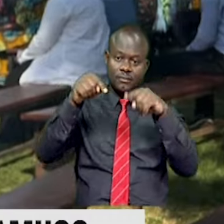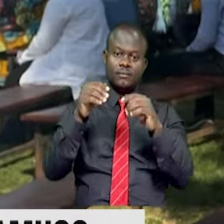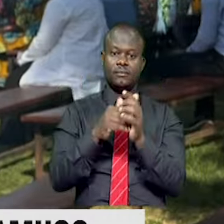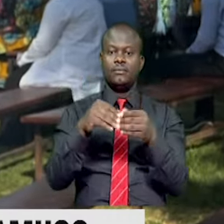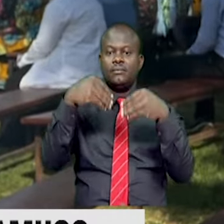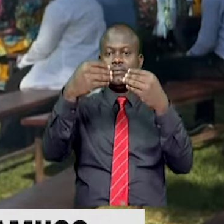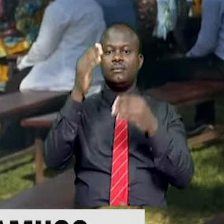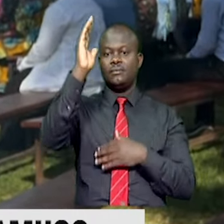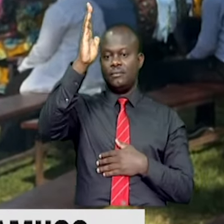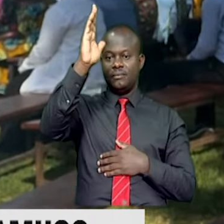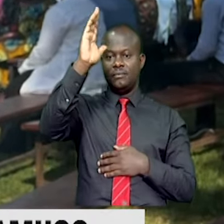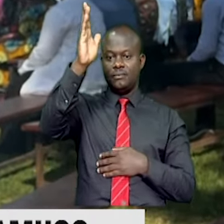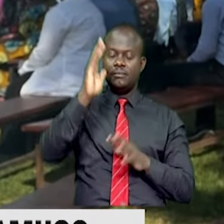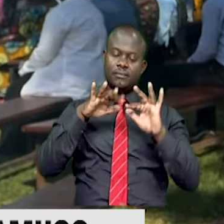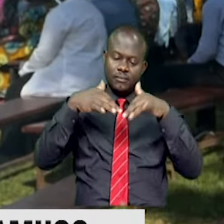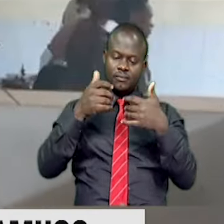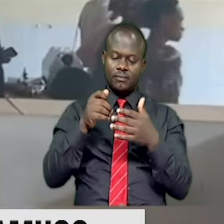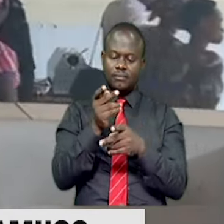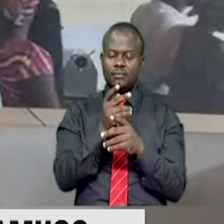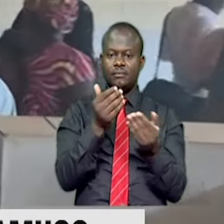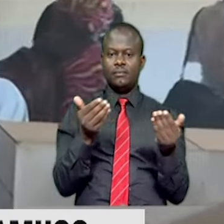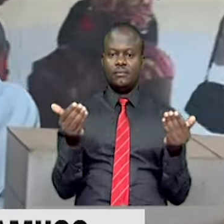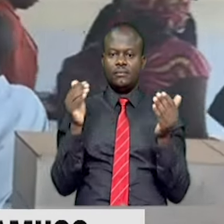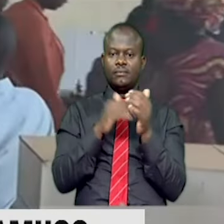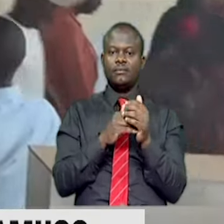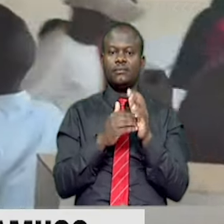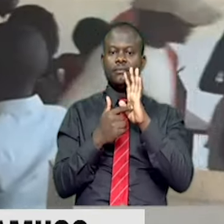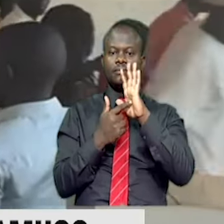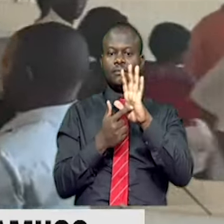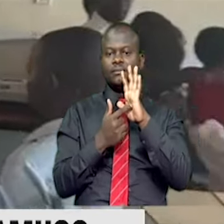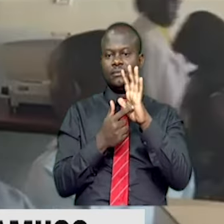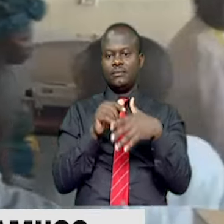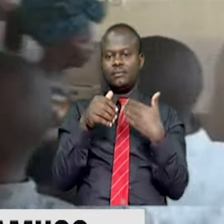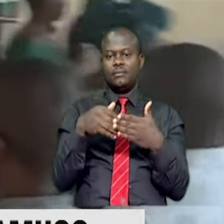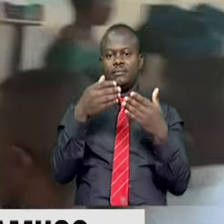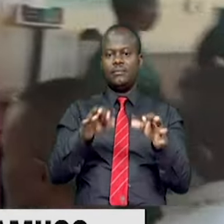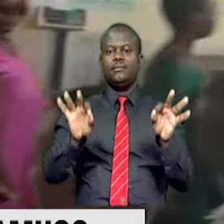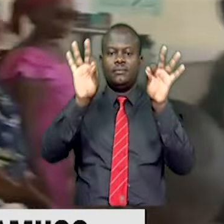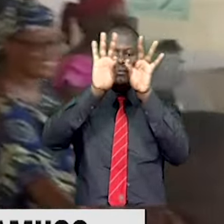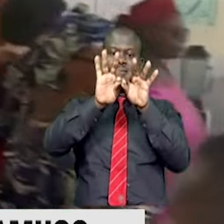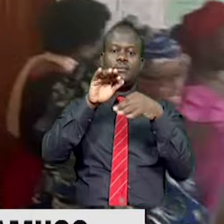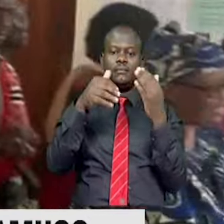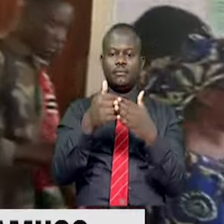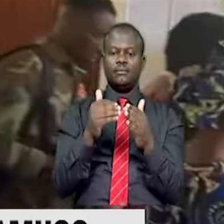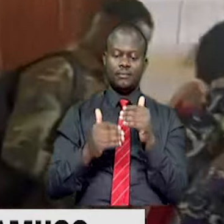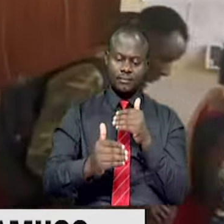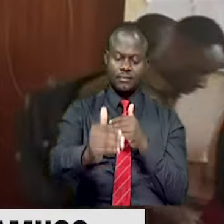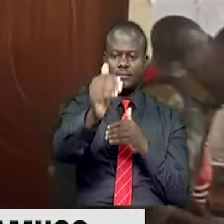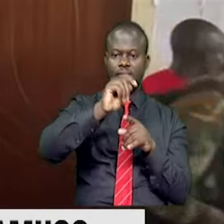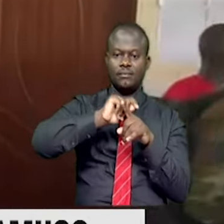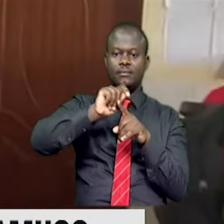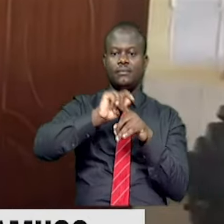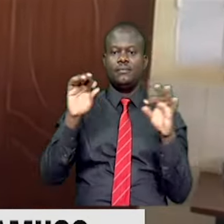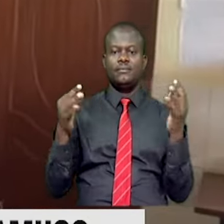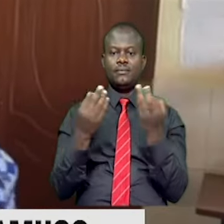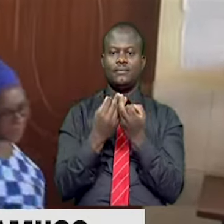guhabwa n'ikiganiro uburyo bagomba kwita kuri aba bana, ni ikigaragaza ko babihaye agaciro, ko aba bana bagiye gutozwa